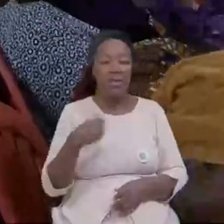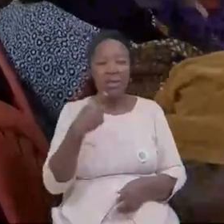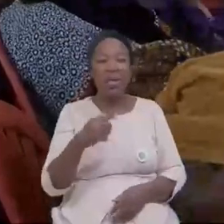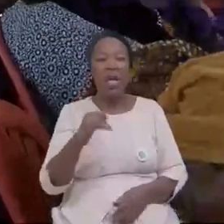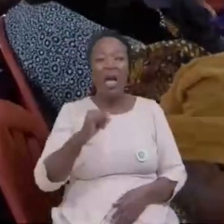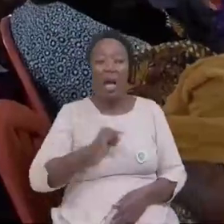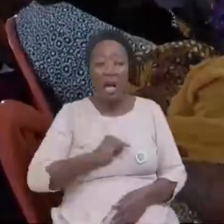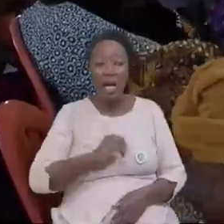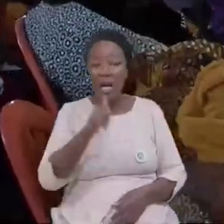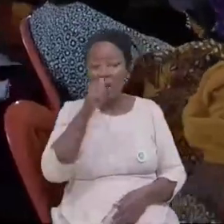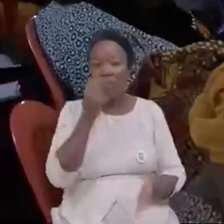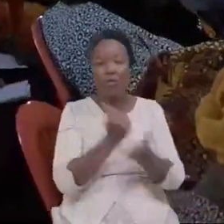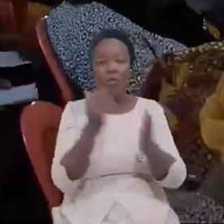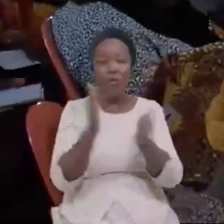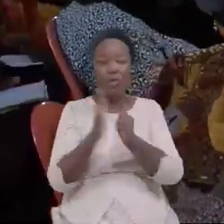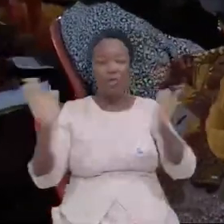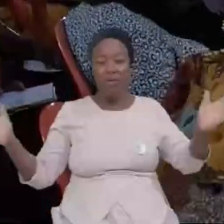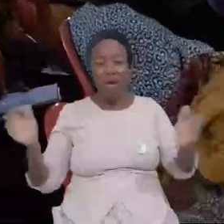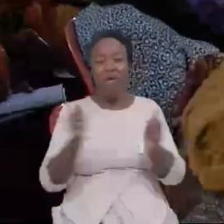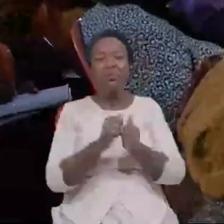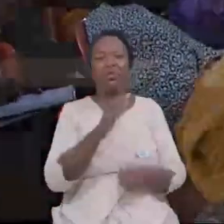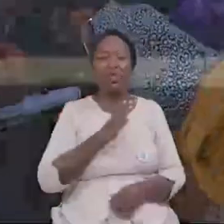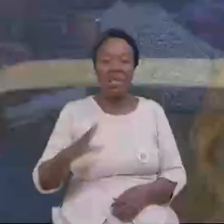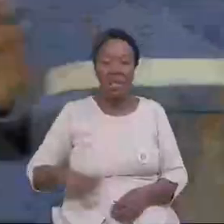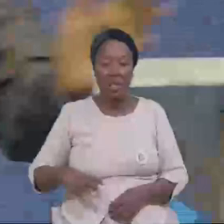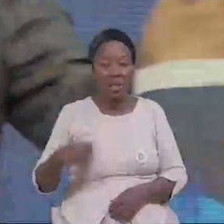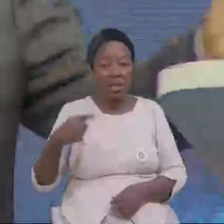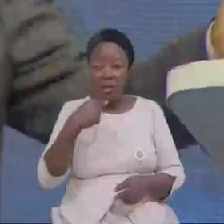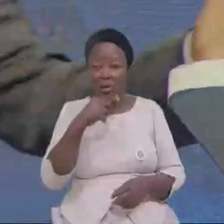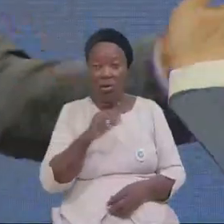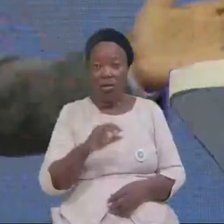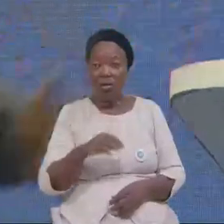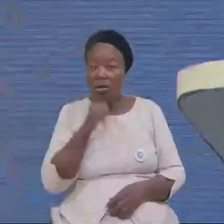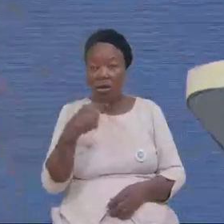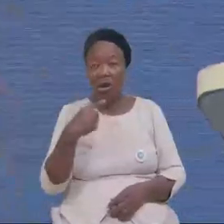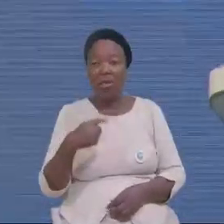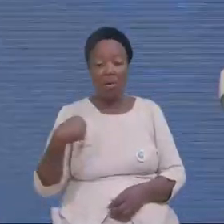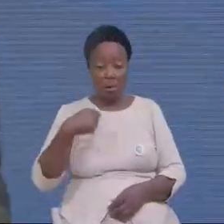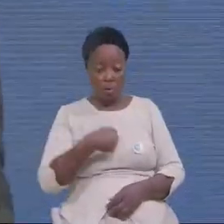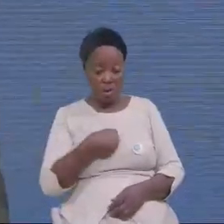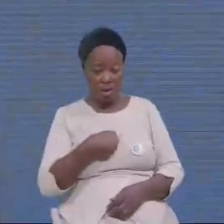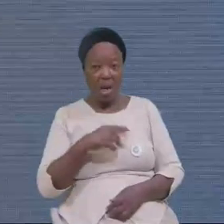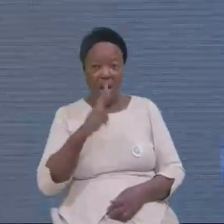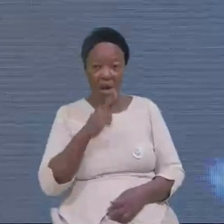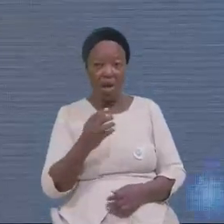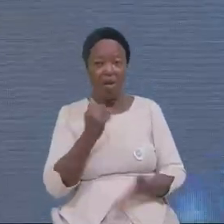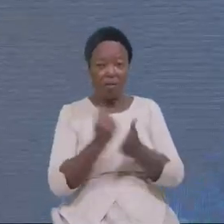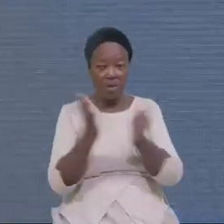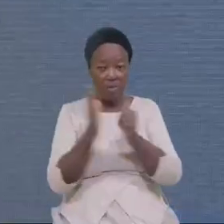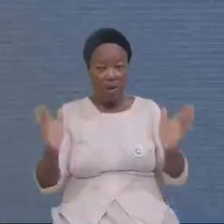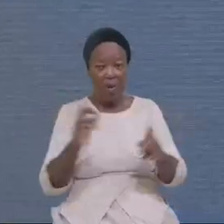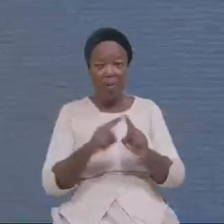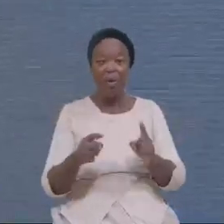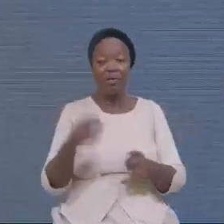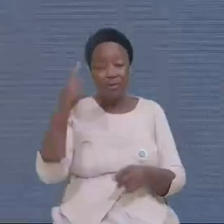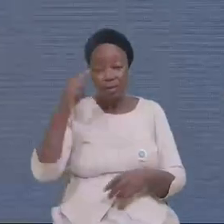20. J'ai été crucifié avec Christ. Il n'a pas dit non, nous sommes crucifiés avec Christ. Oui, pour E, pour B, pour A,